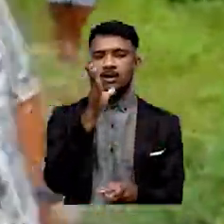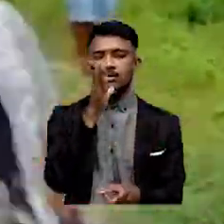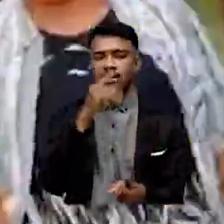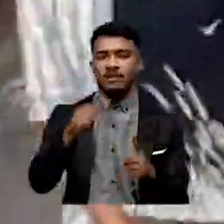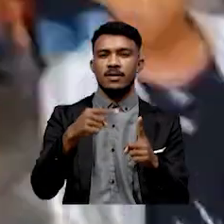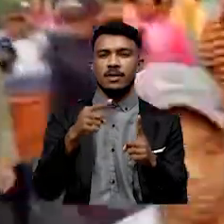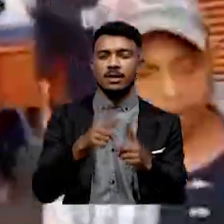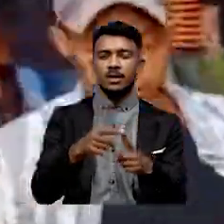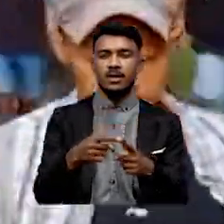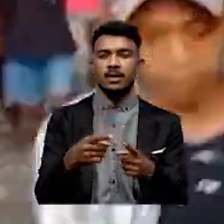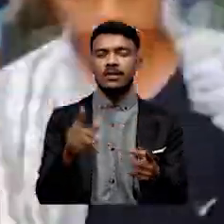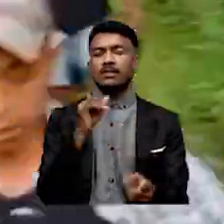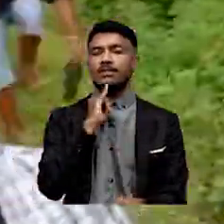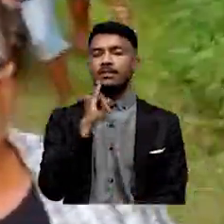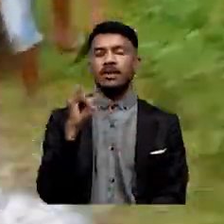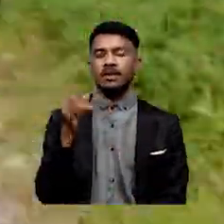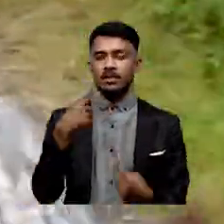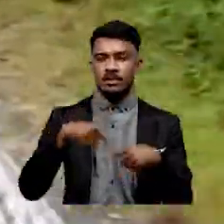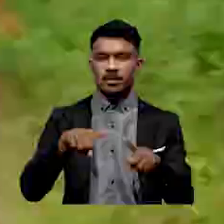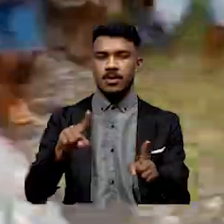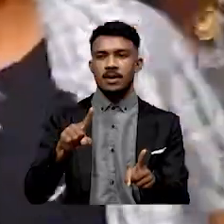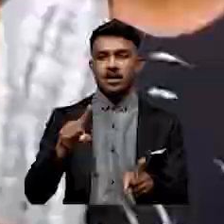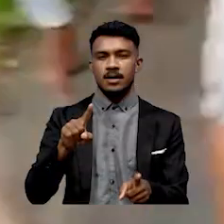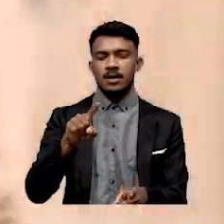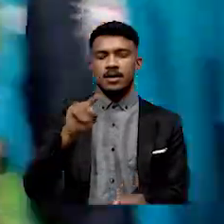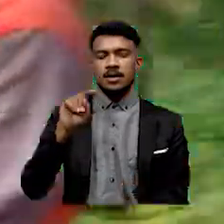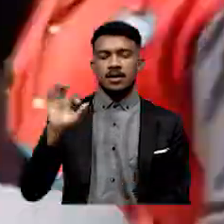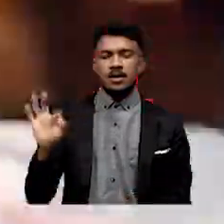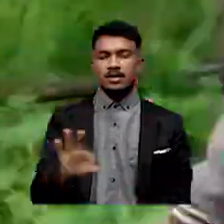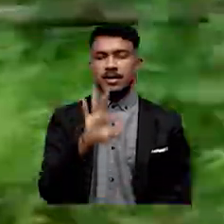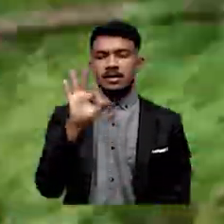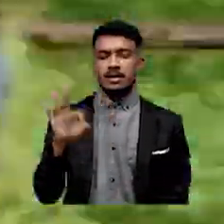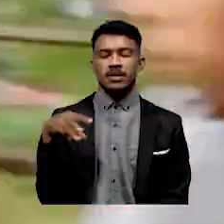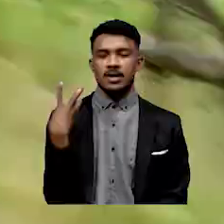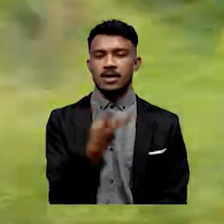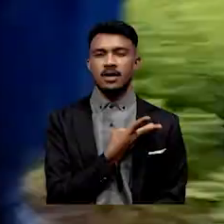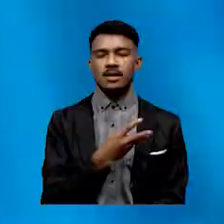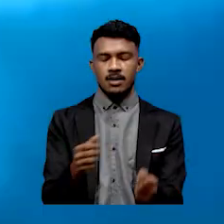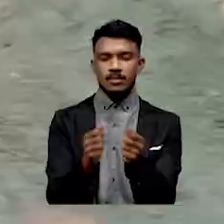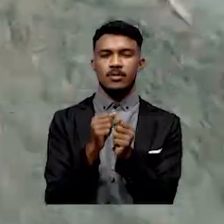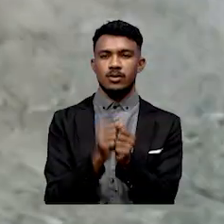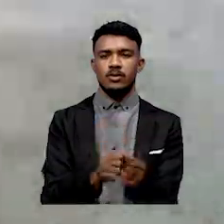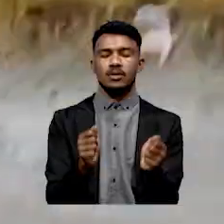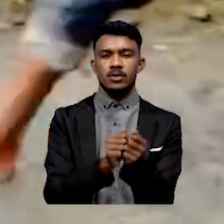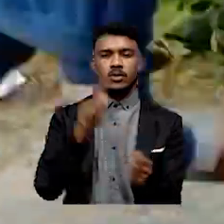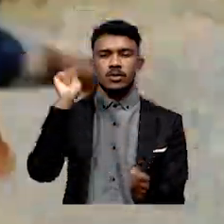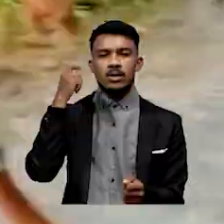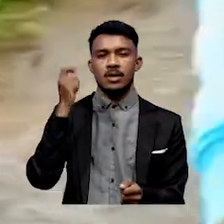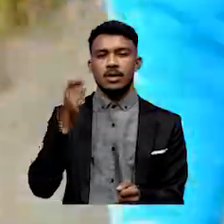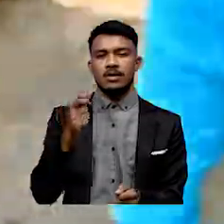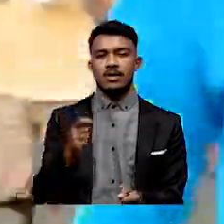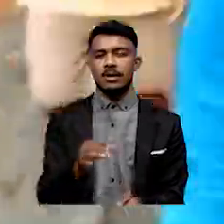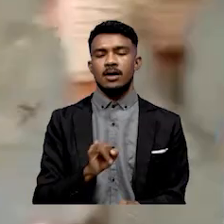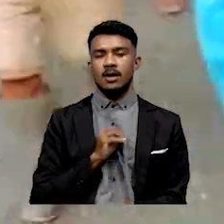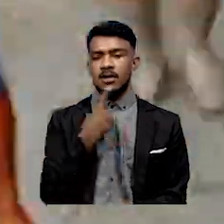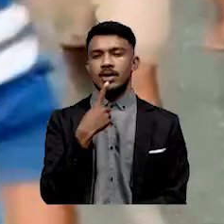ba dan itrua sista ma ba hamotu kita nain tolu hoti ben hau dia nasana ama hau tengeser aba